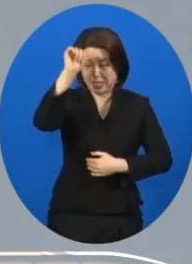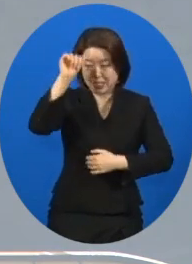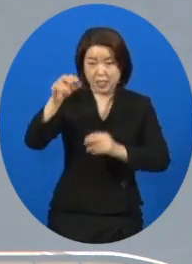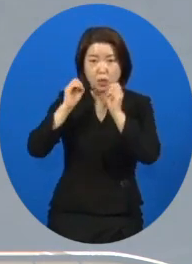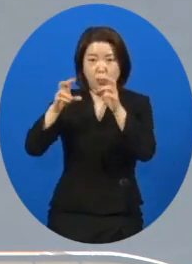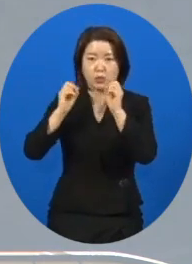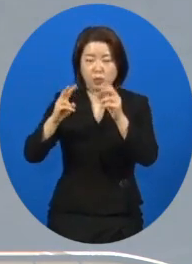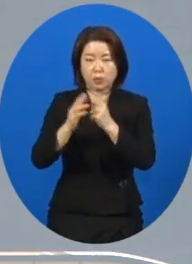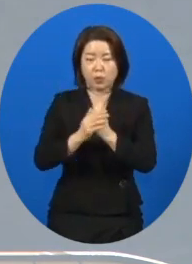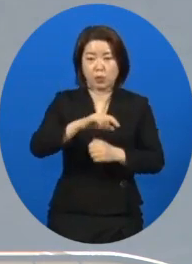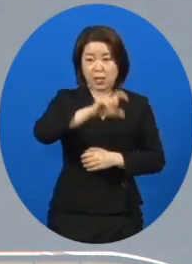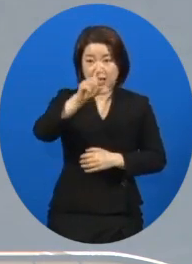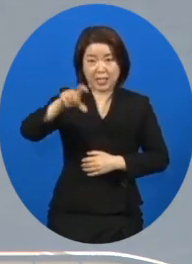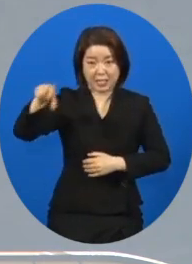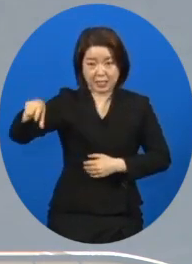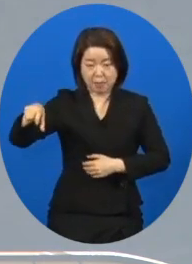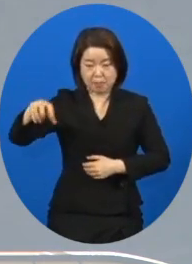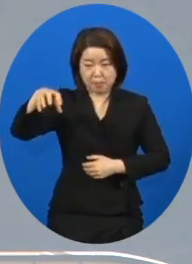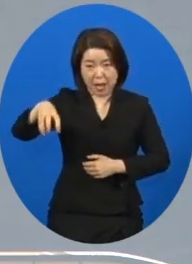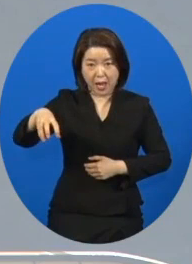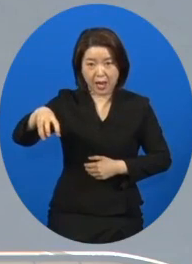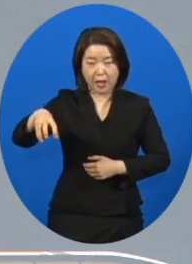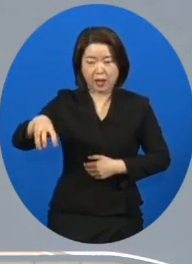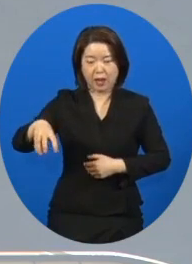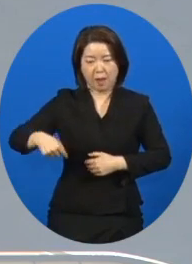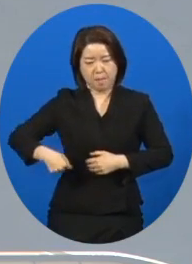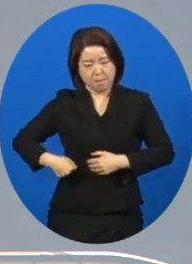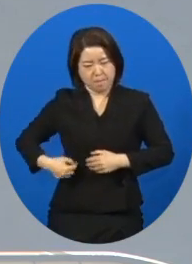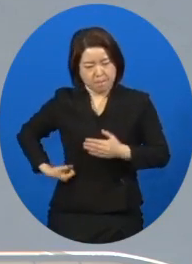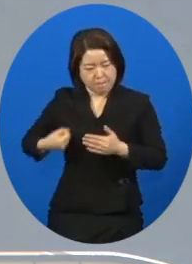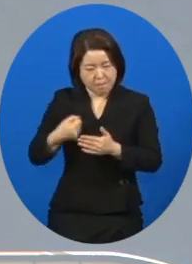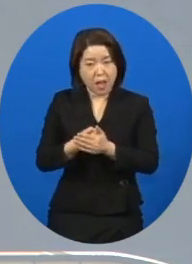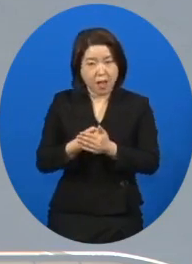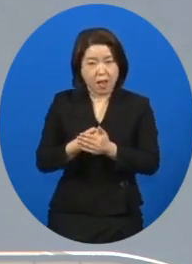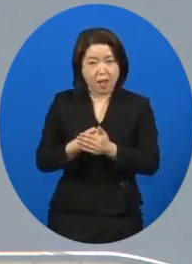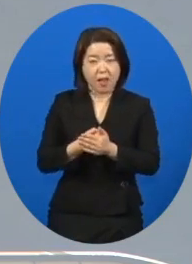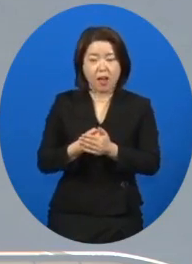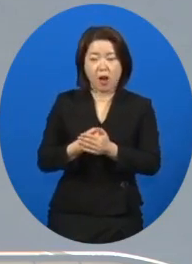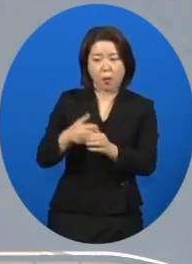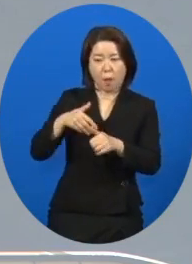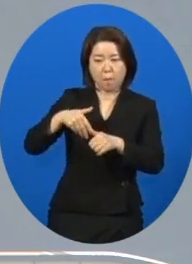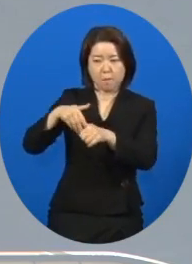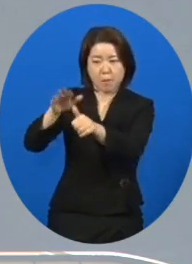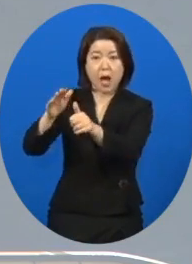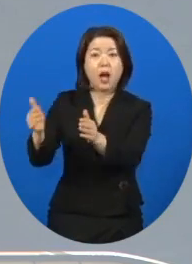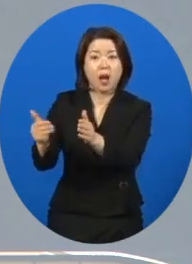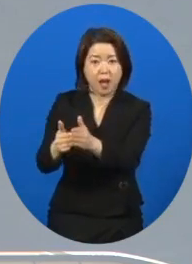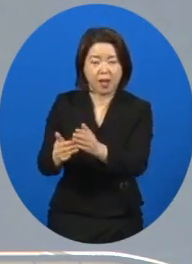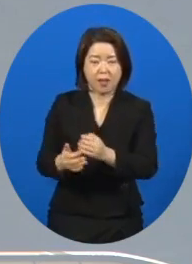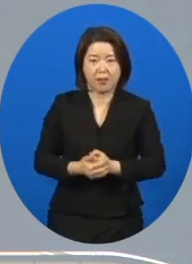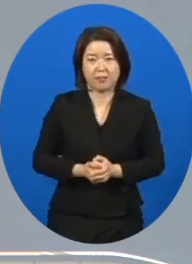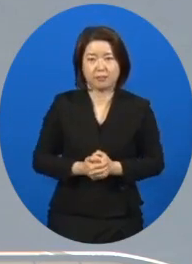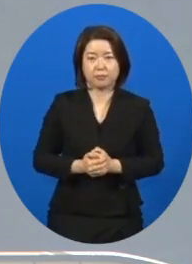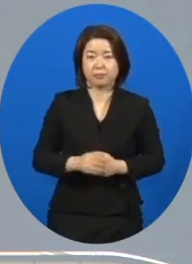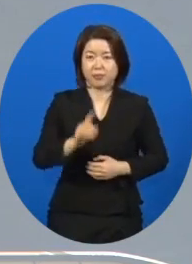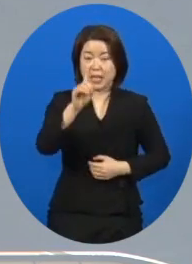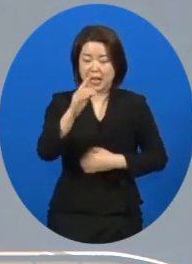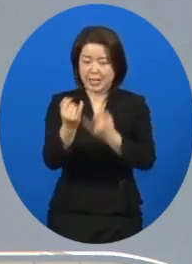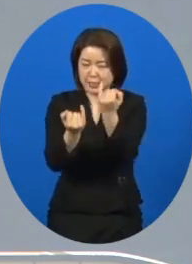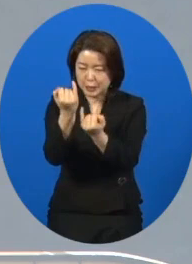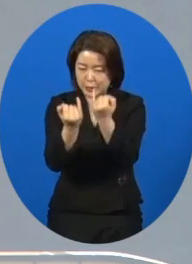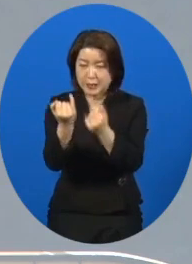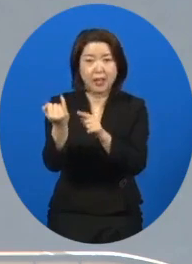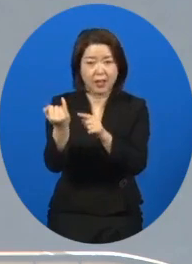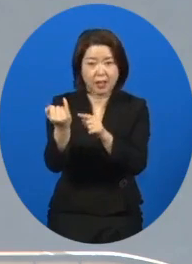선교, 네팔 선교를 마음에 품고 파송을 받았어요. 한 여자